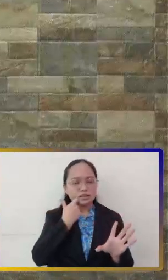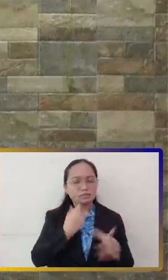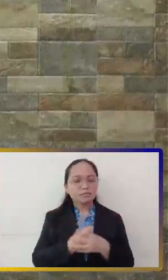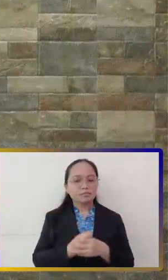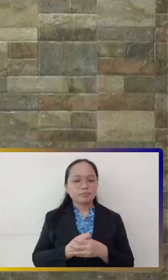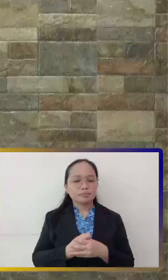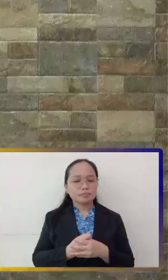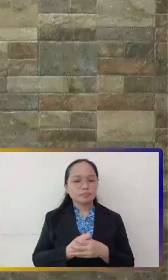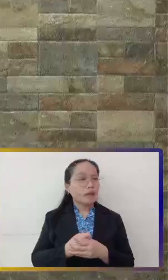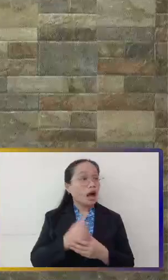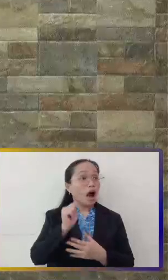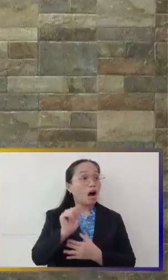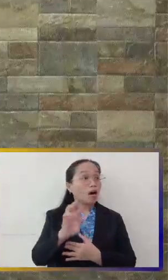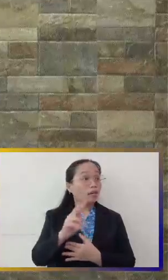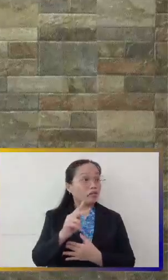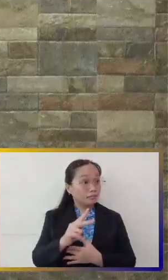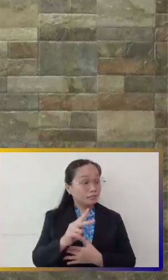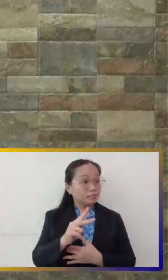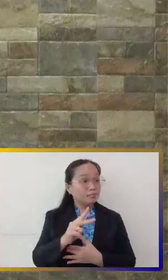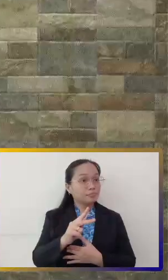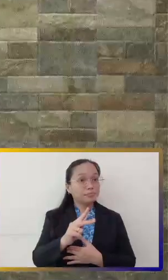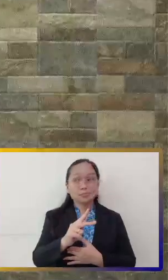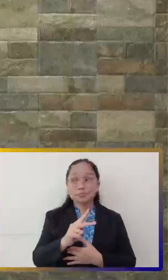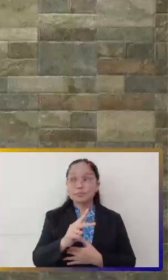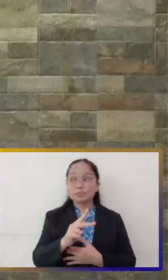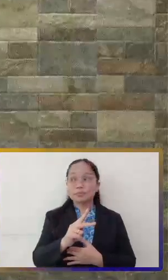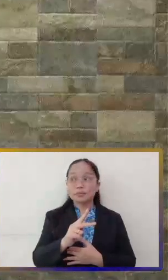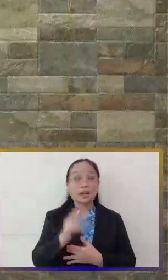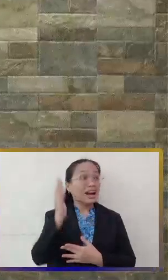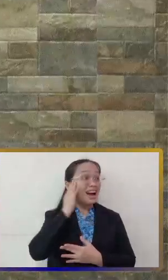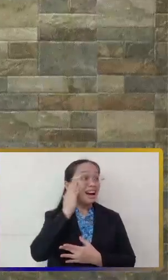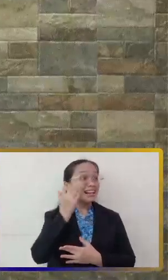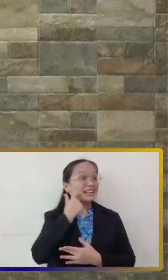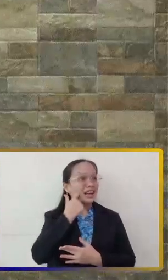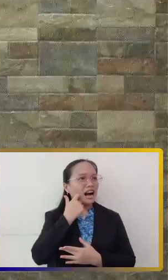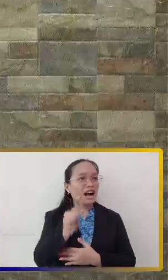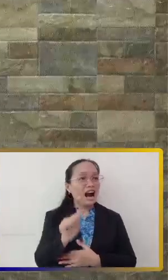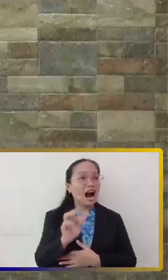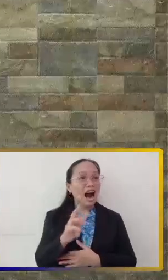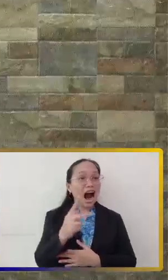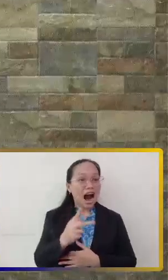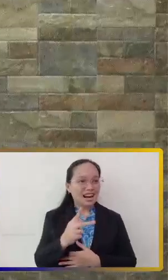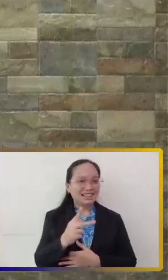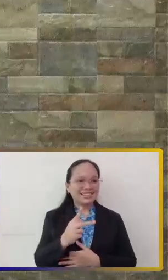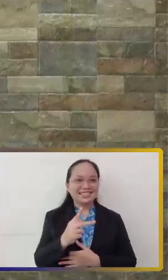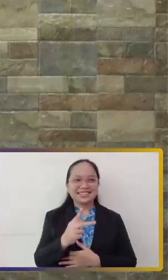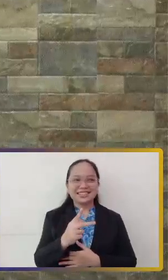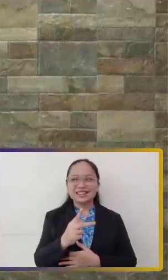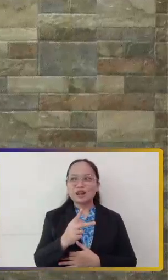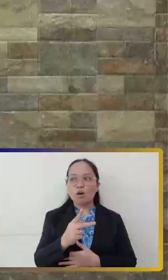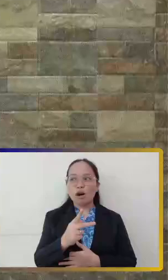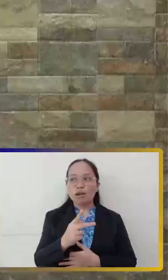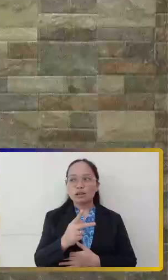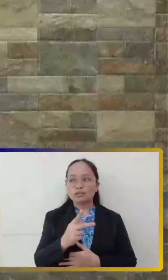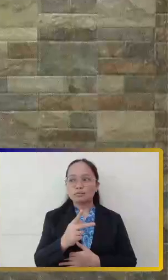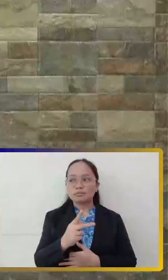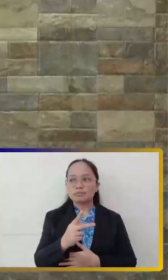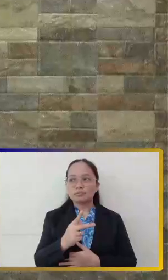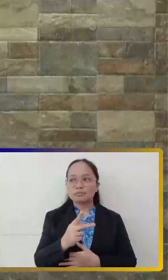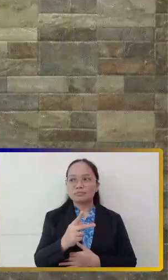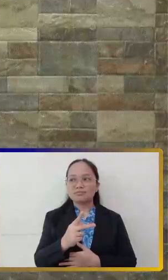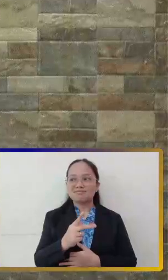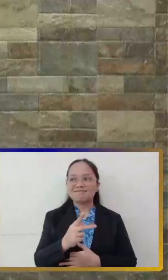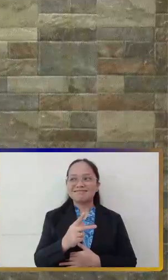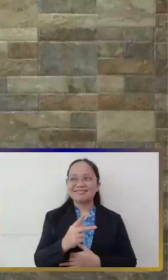Okay? The Ark. Binanggit niya kanina yung Ark of Moses, the Ark of, I'm sorry, marami kasi